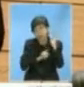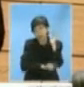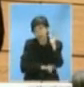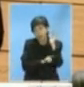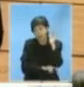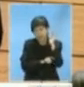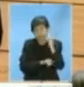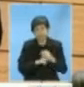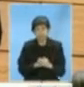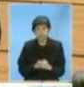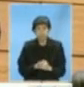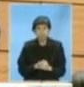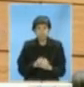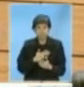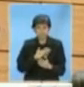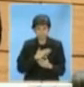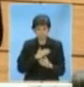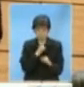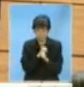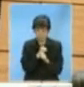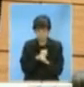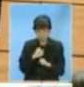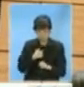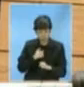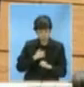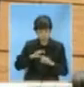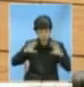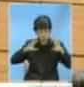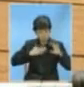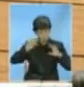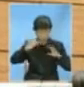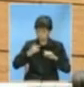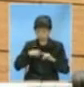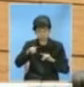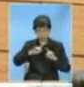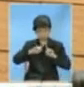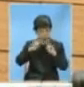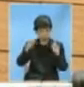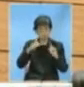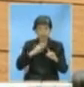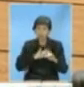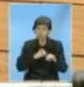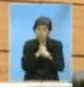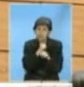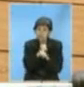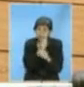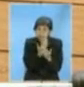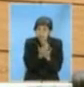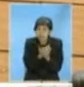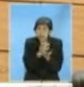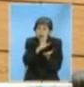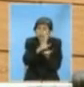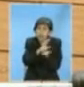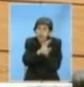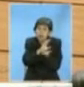ชาติสิ่งที่เราทำต่างจากรัฐบาลชุดนี้นั่นก็คือการใช้งบประมาณ